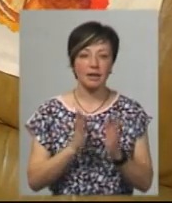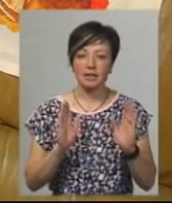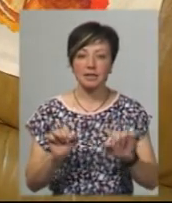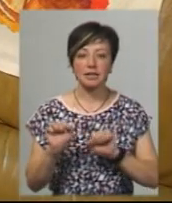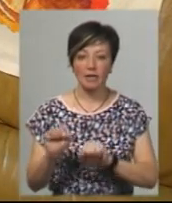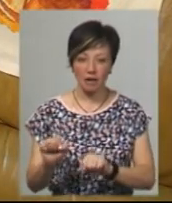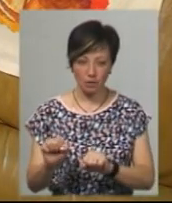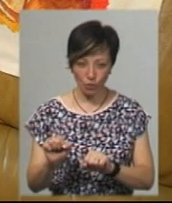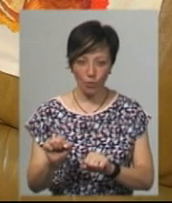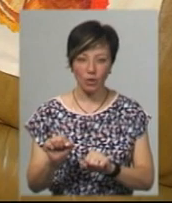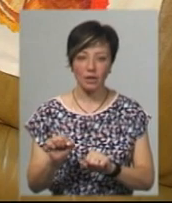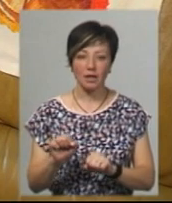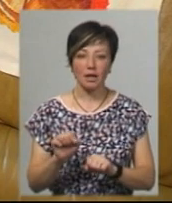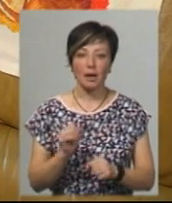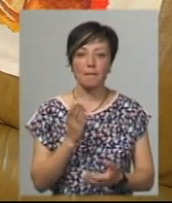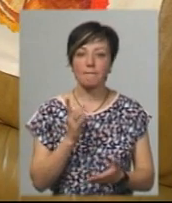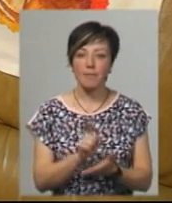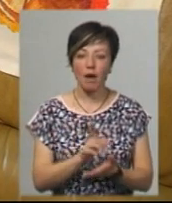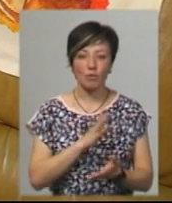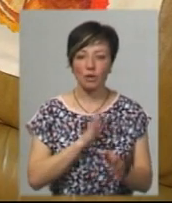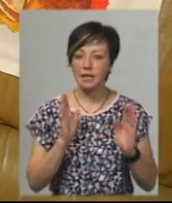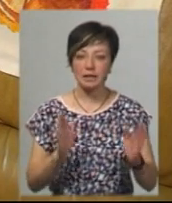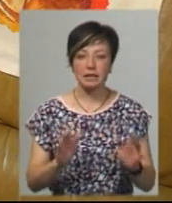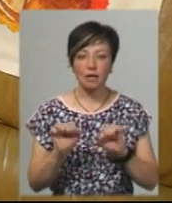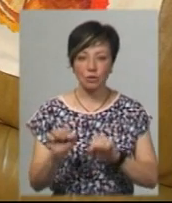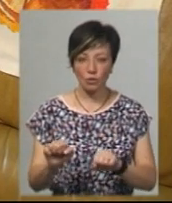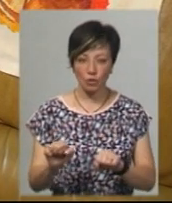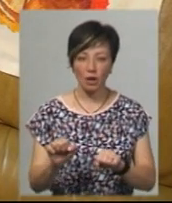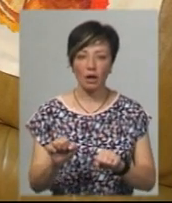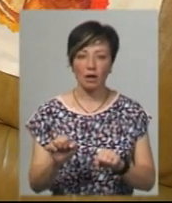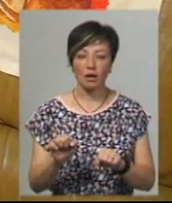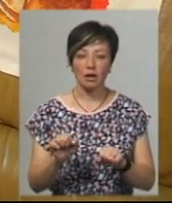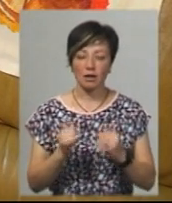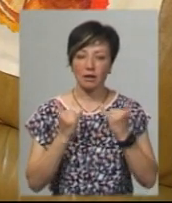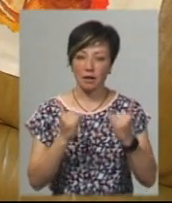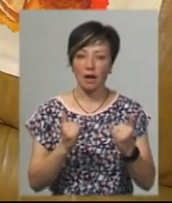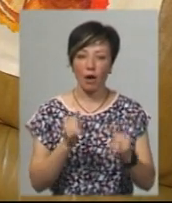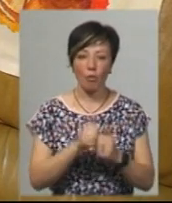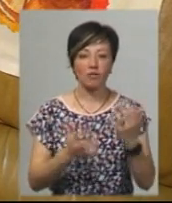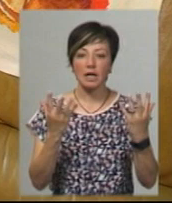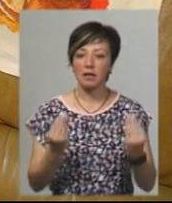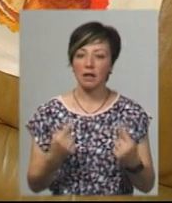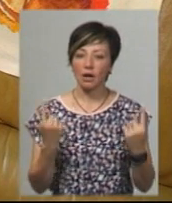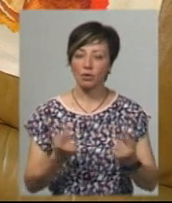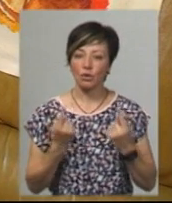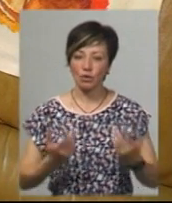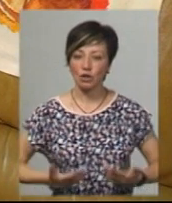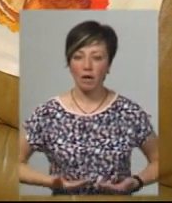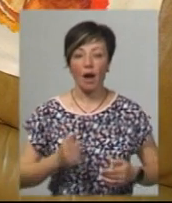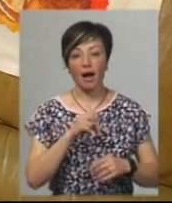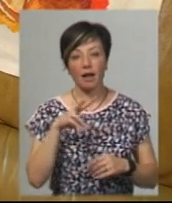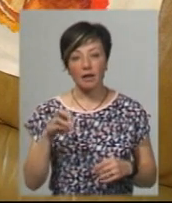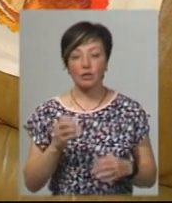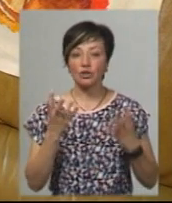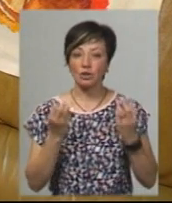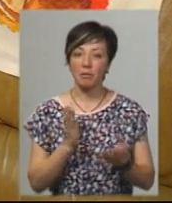тільки захисною і має бути не тільки захисною спорукою, да, для повсякденного нашого часу, але щоб